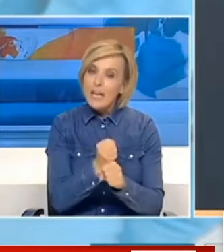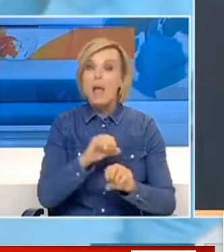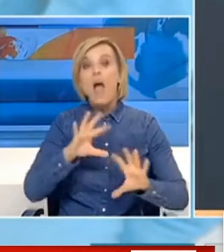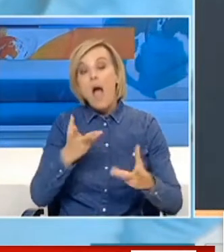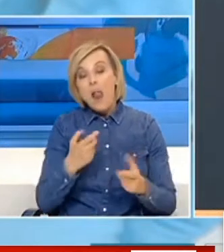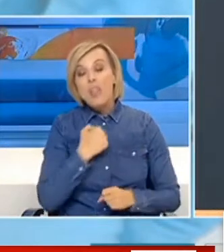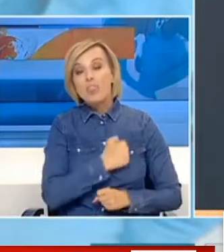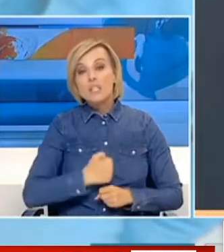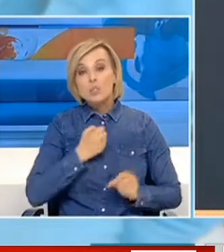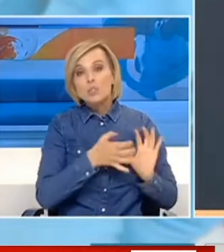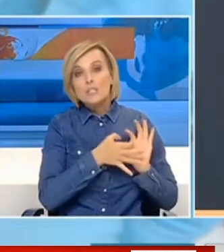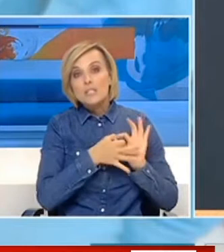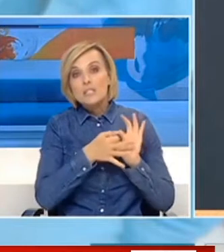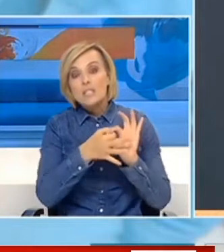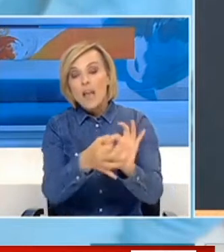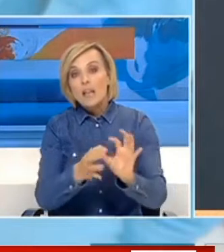συνεχίζεται.